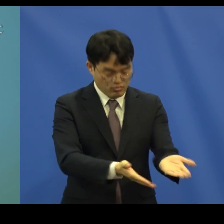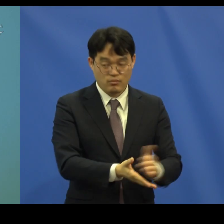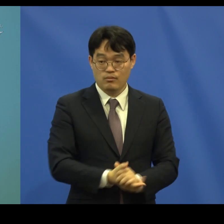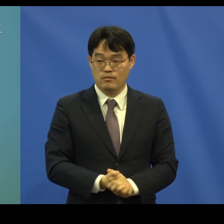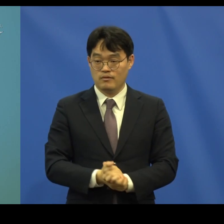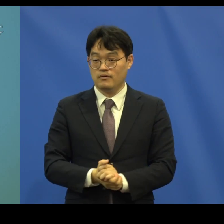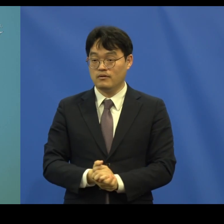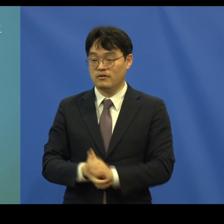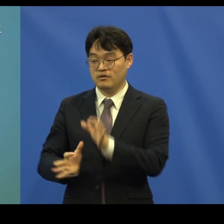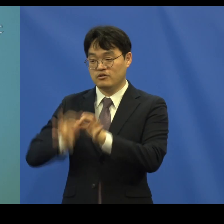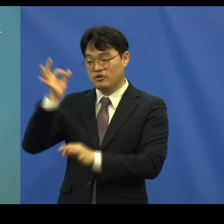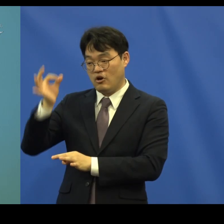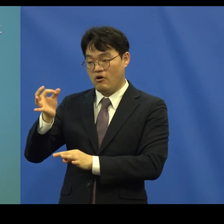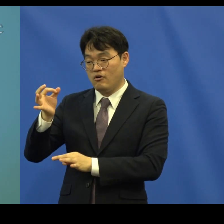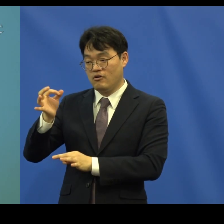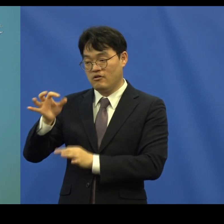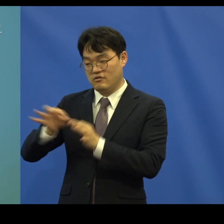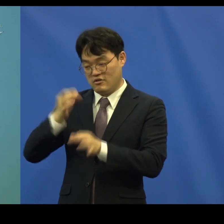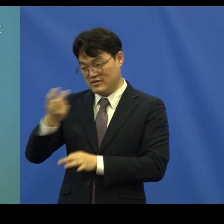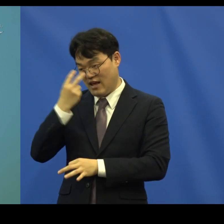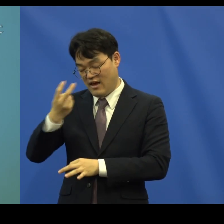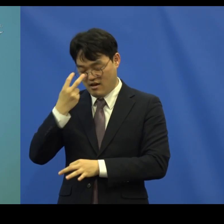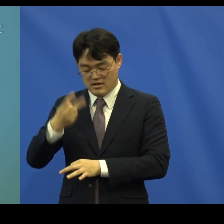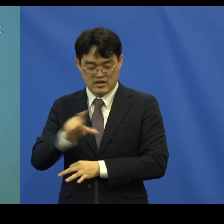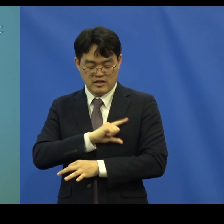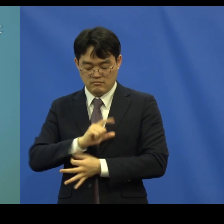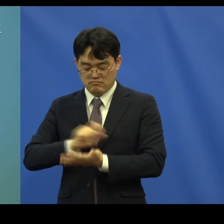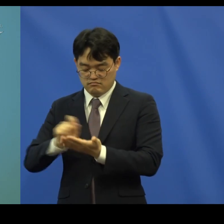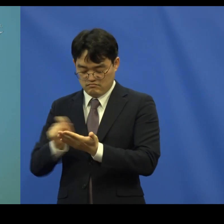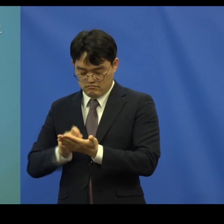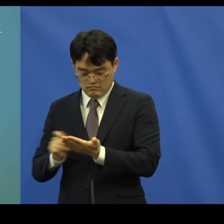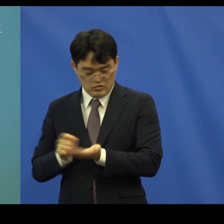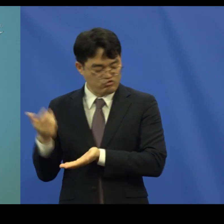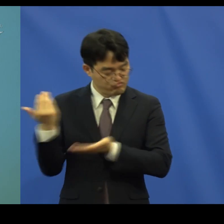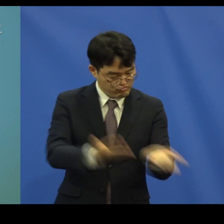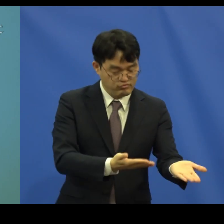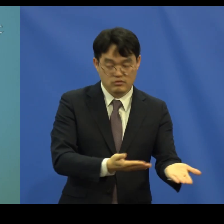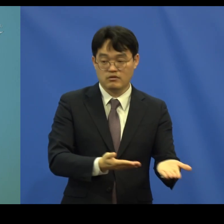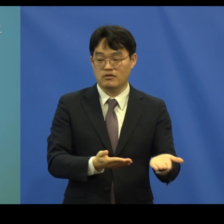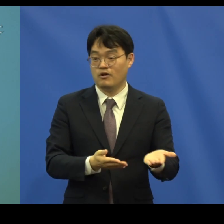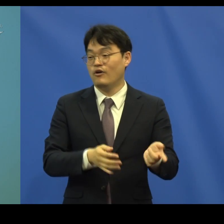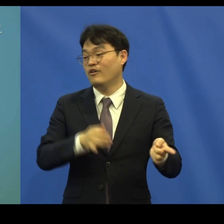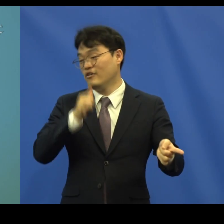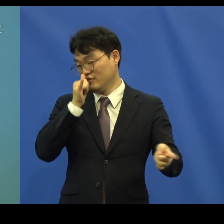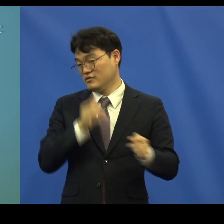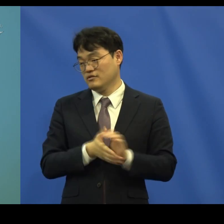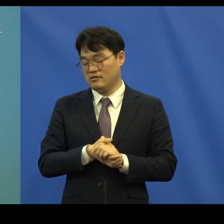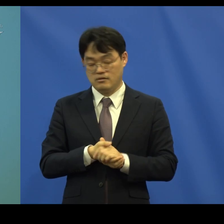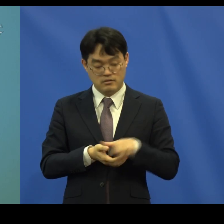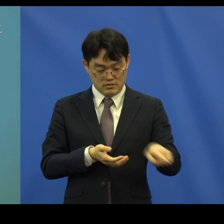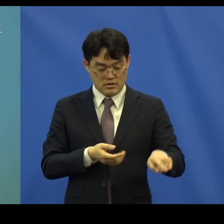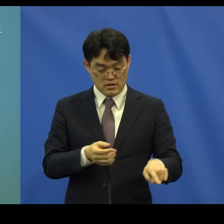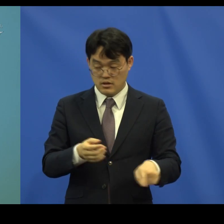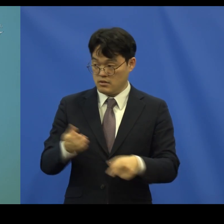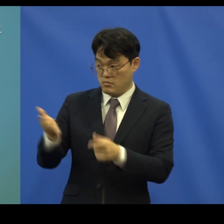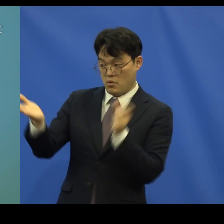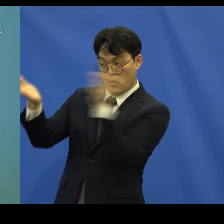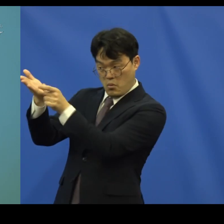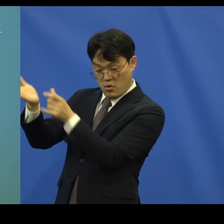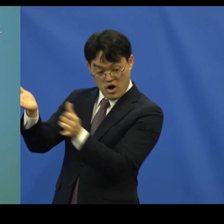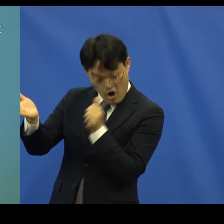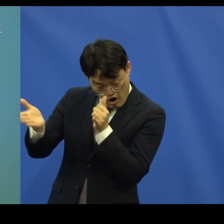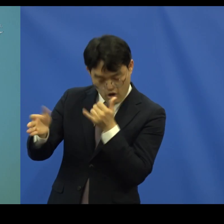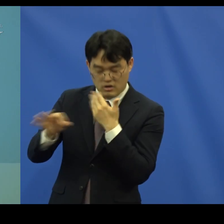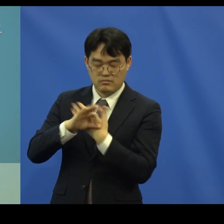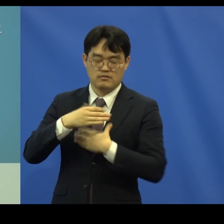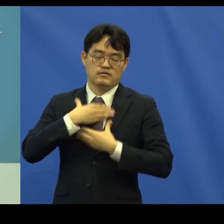생명책이에요. 그 생명책의 이름이 기록된 자들만이 안전하다는 겁니다. 그래서 누가복음 10장